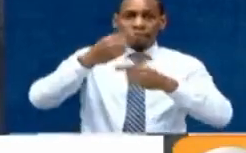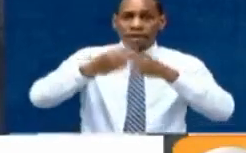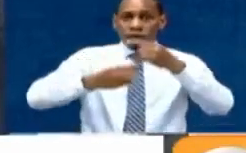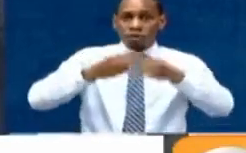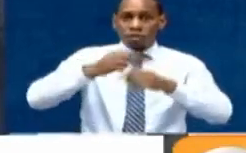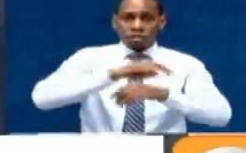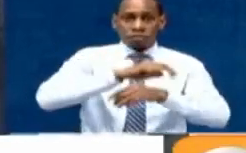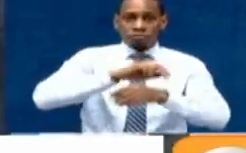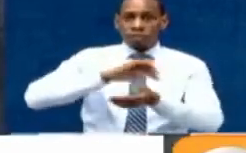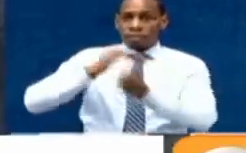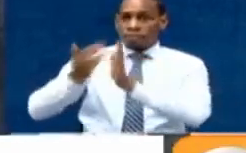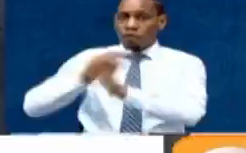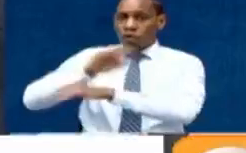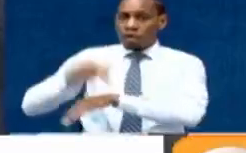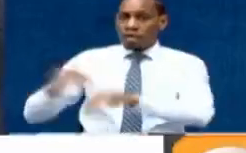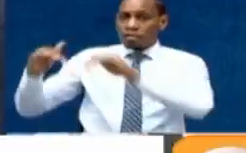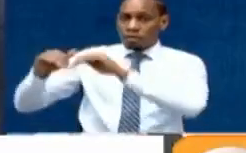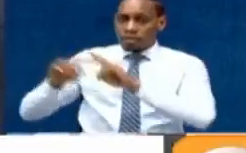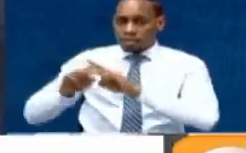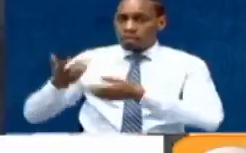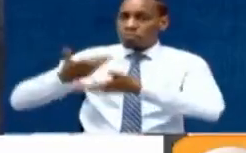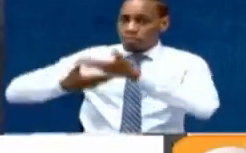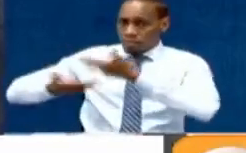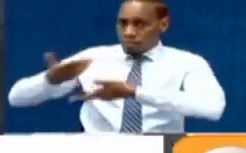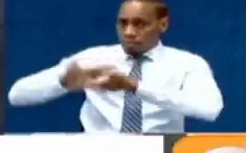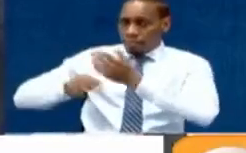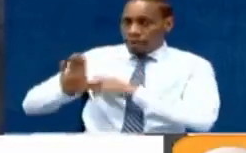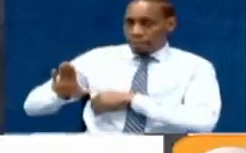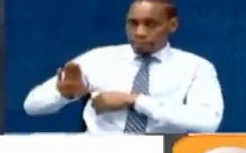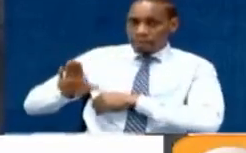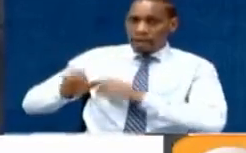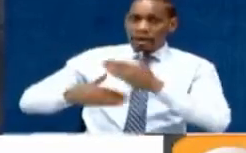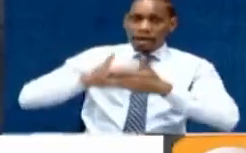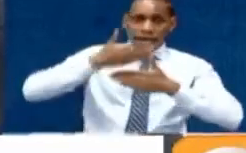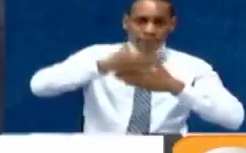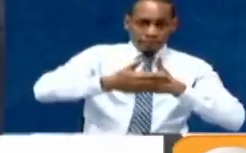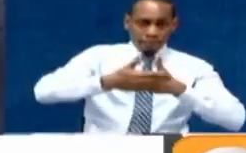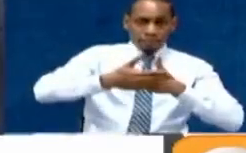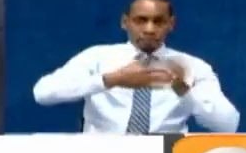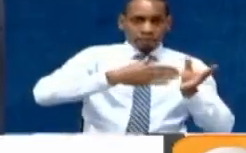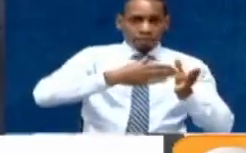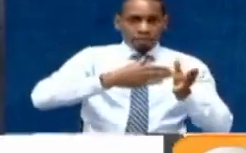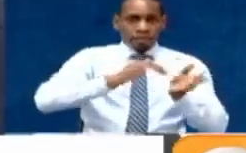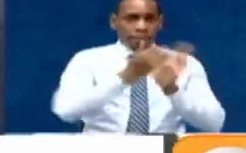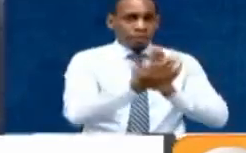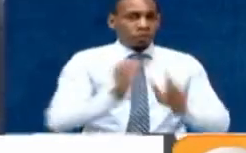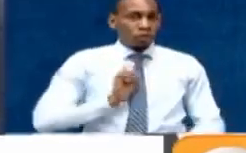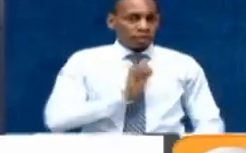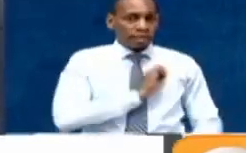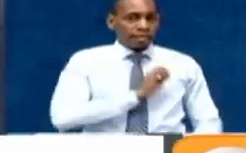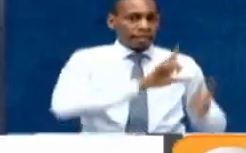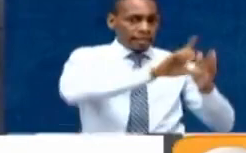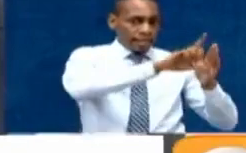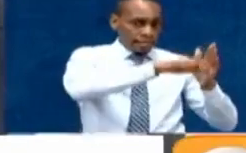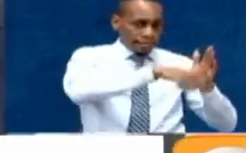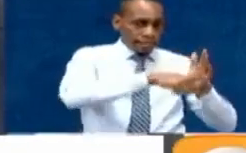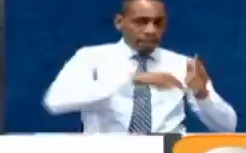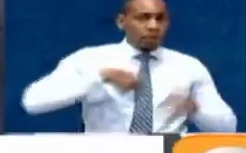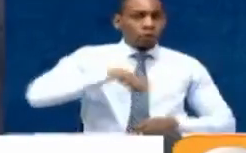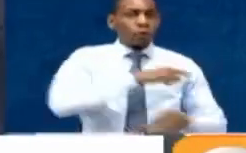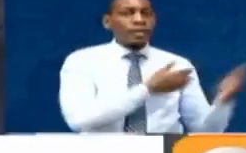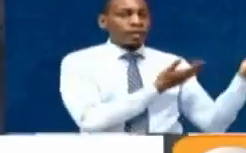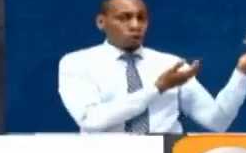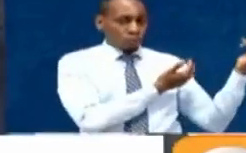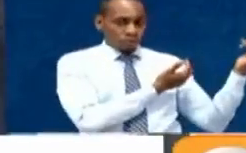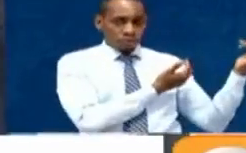proceed to National Assembly. We've started engaging them. After that we are going to go to Senate, and eventually we are hoping to